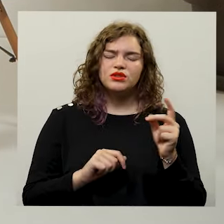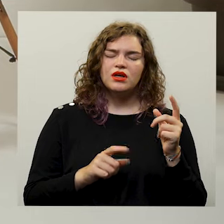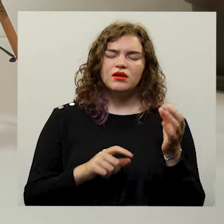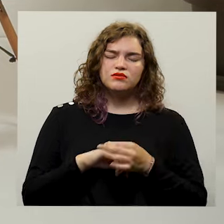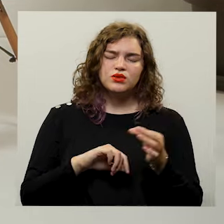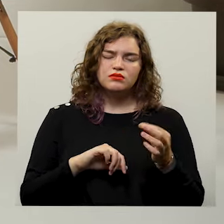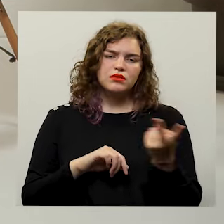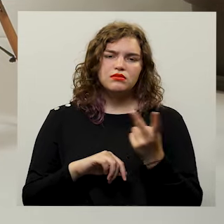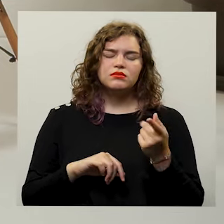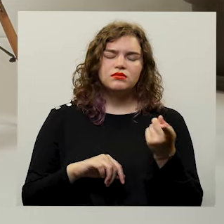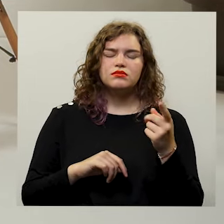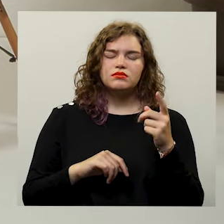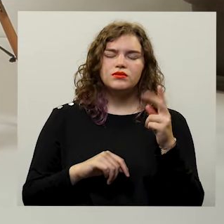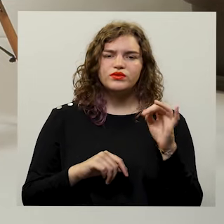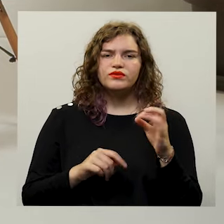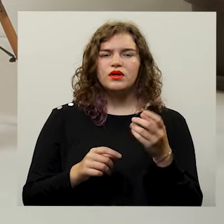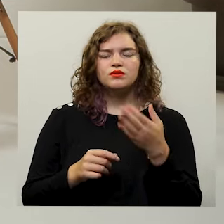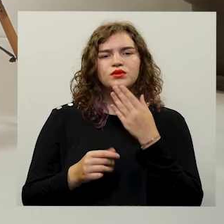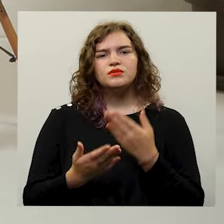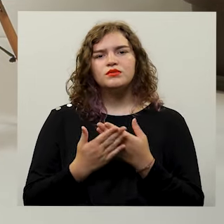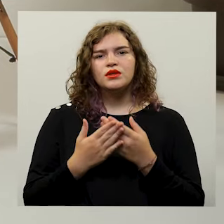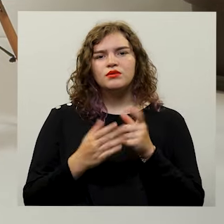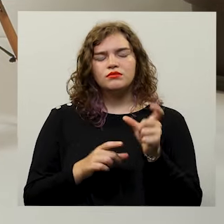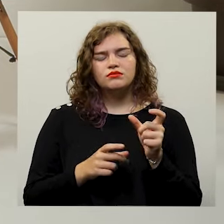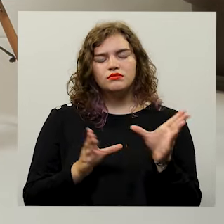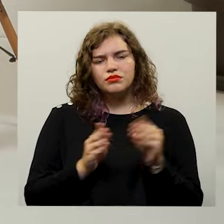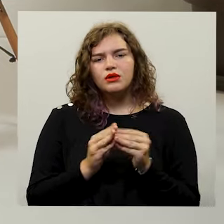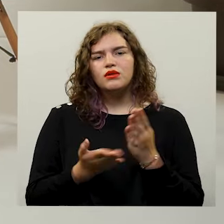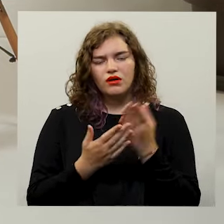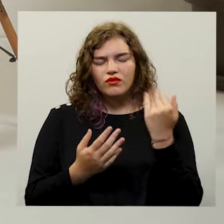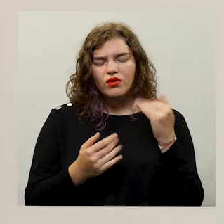Mulțumim! Mulțumesc și eu de episoadele anterioare.